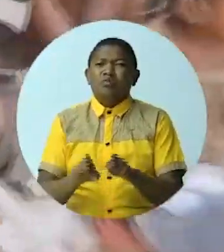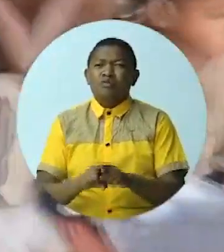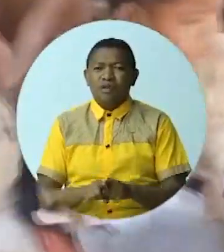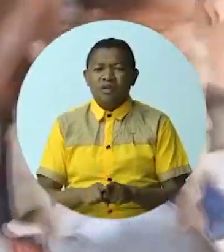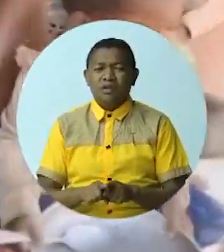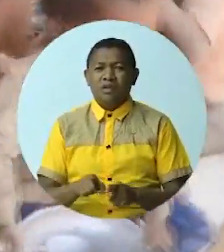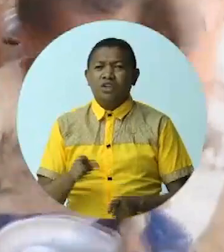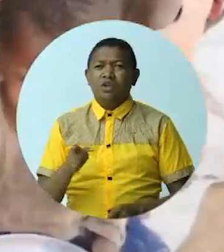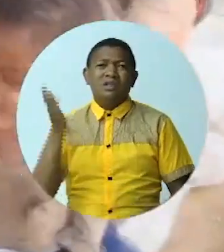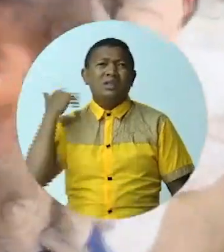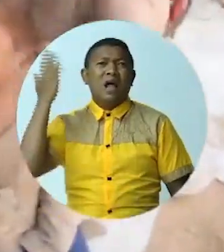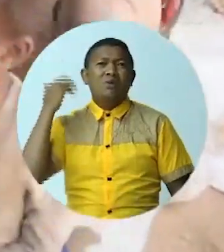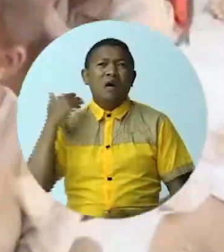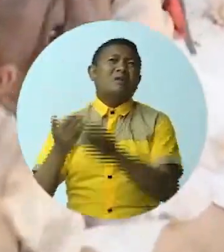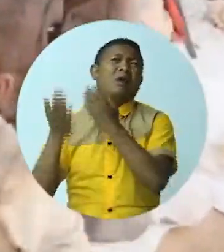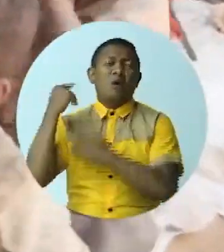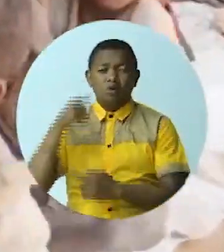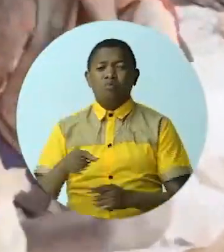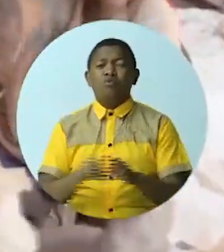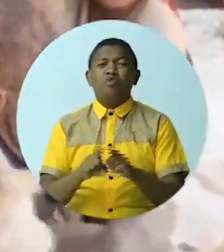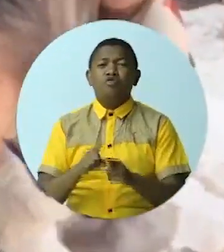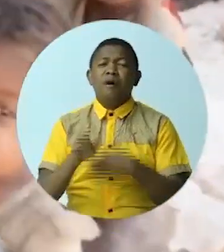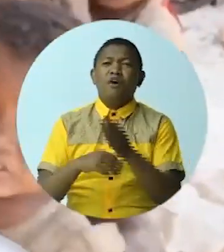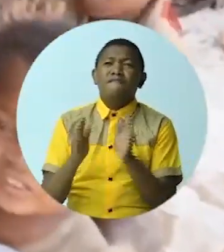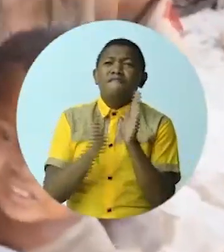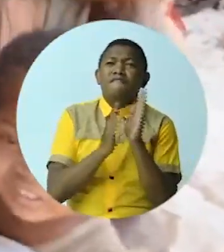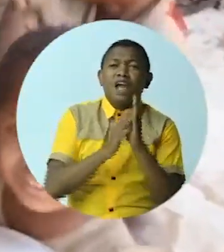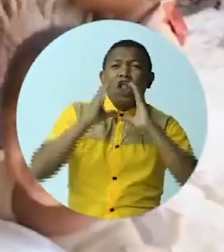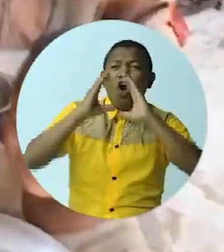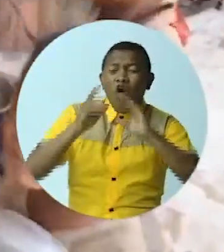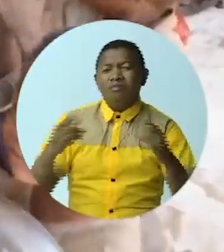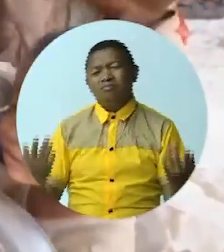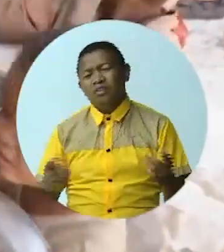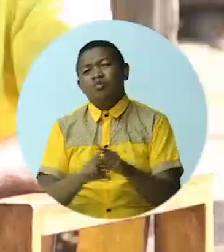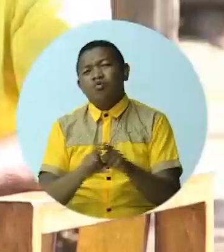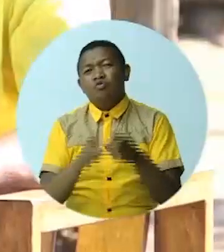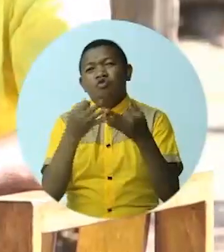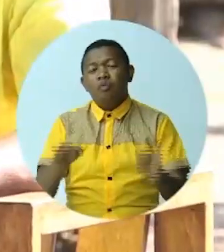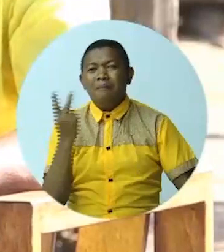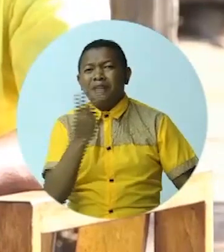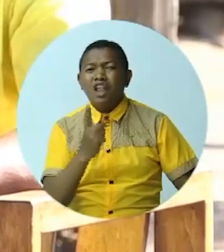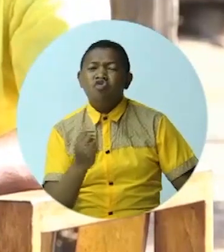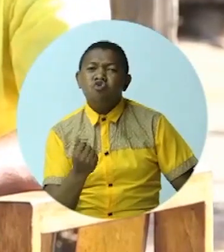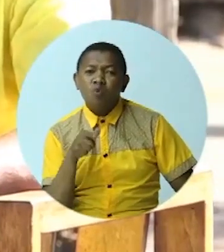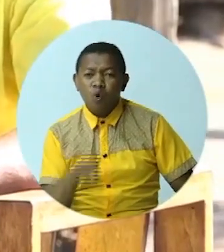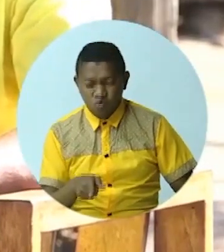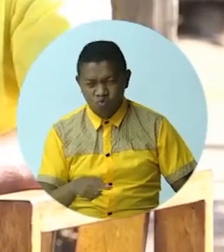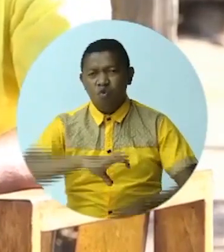tia amin'ny faritra atsimo atao fomba fitadiavana vola foana ary misy olona ary amin'ny teny mihitsy